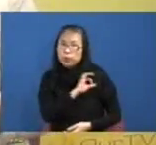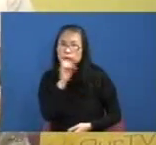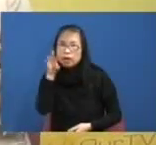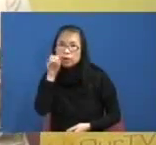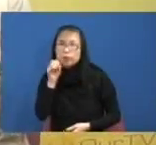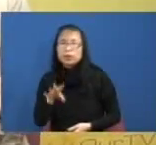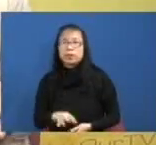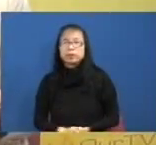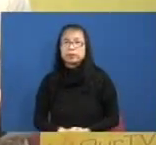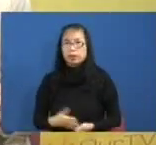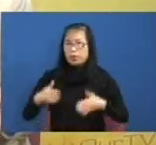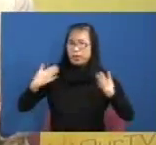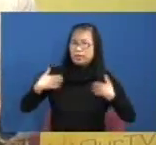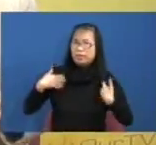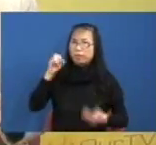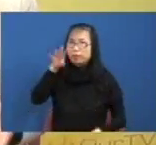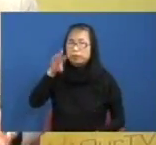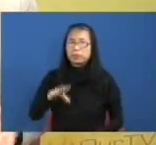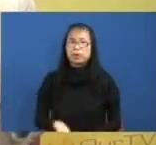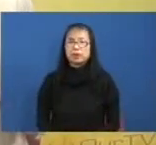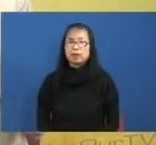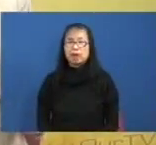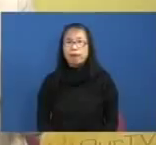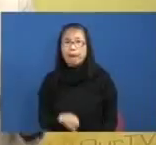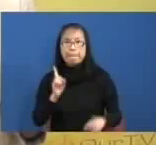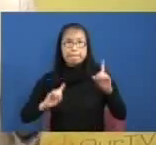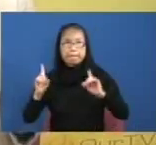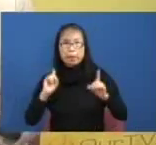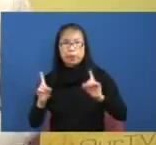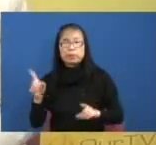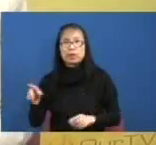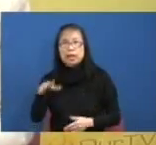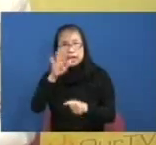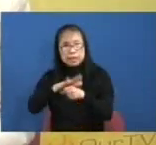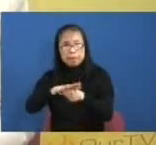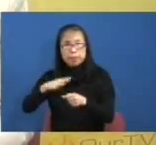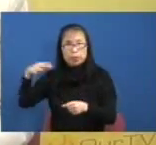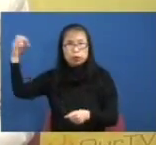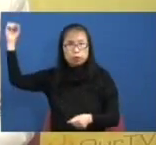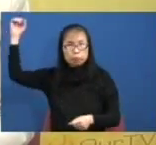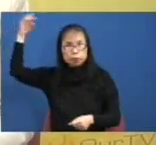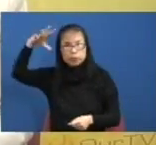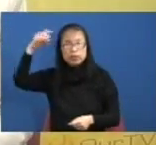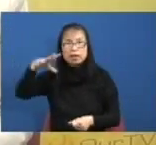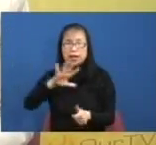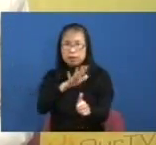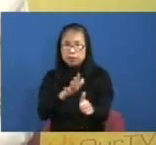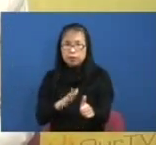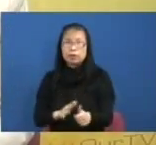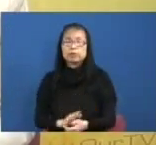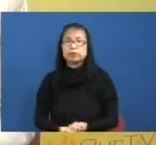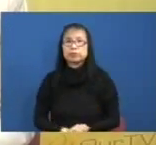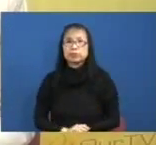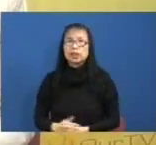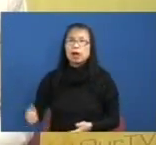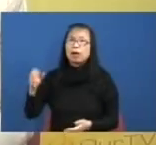咁啊頭先係好開心啊傾咗，即係其實無論喺即係今次日本嘅輻射嘅情況影響啦，即係日本本身即